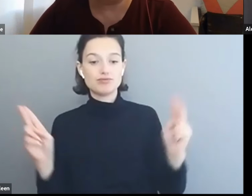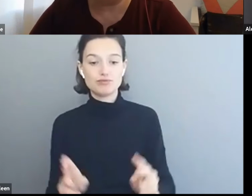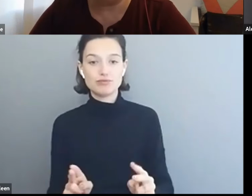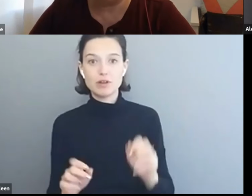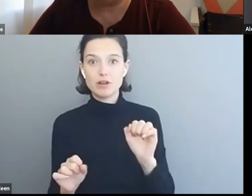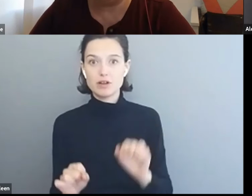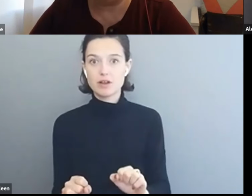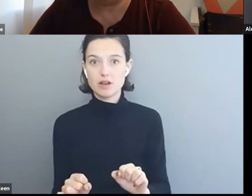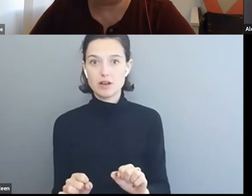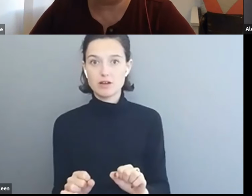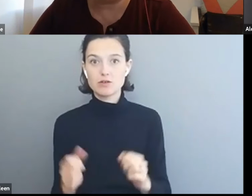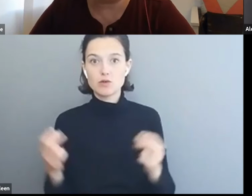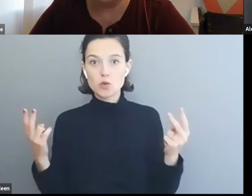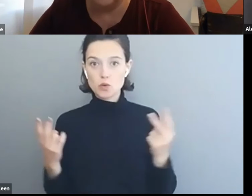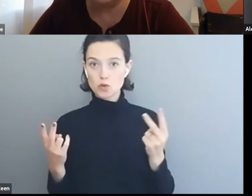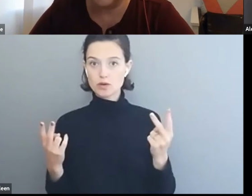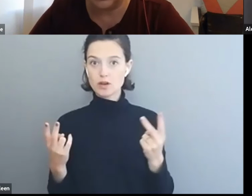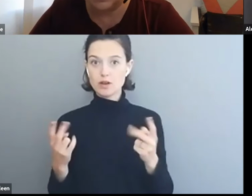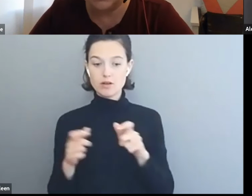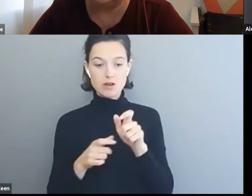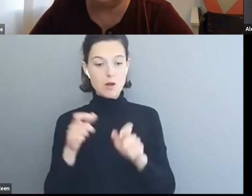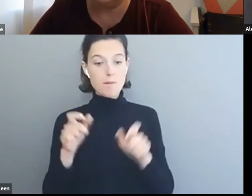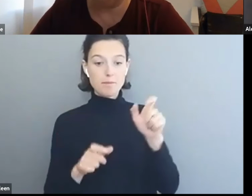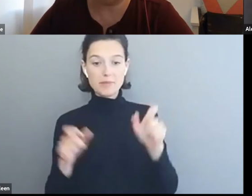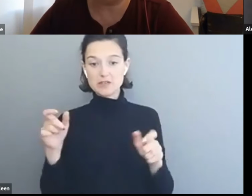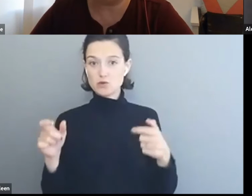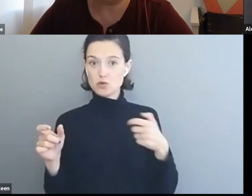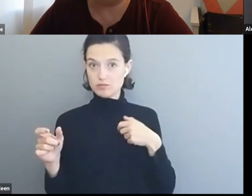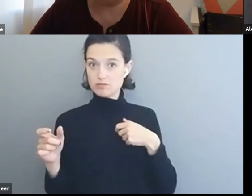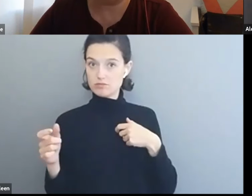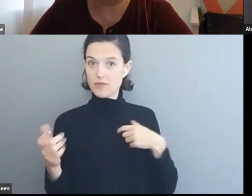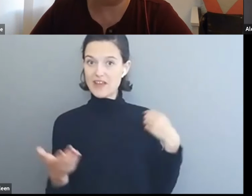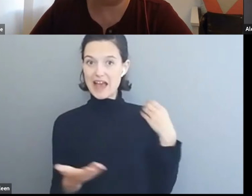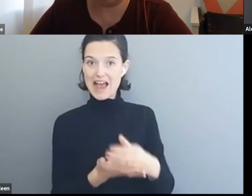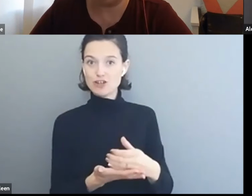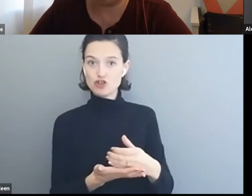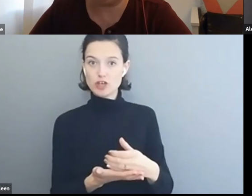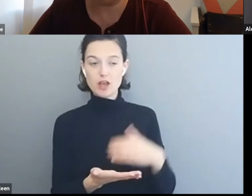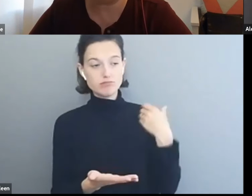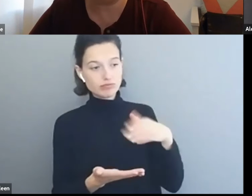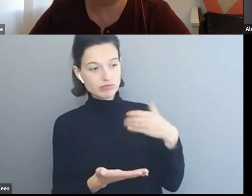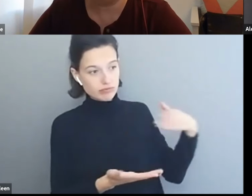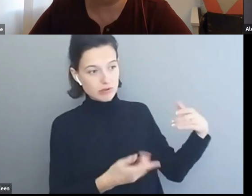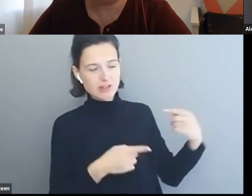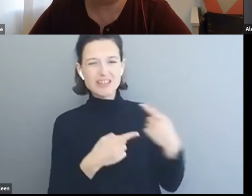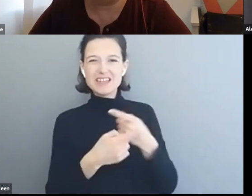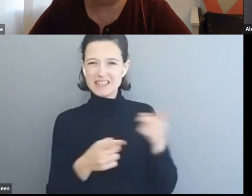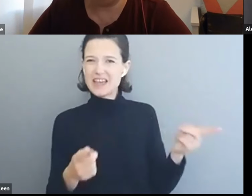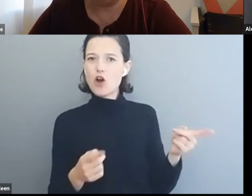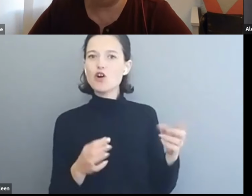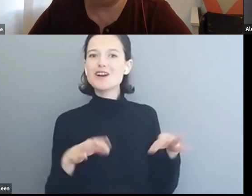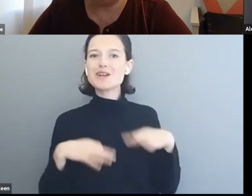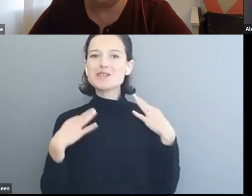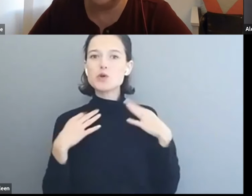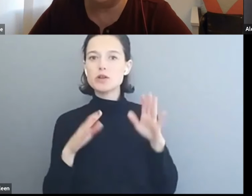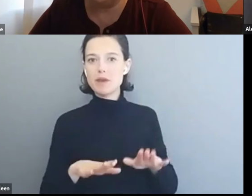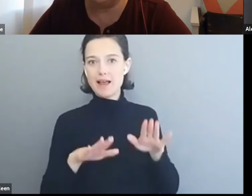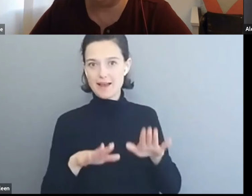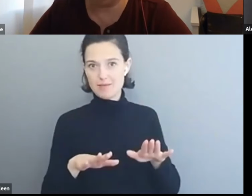die ich beschäftige, auch tatsächlich gesund zu erhalten. Ne. Auch hier spielt barrierefreies Denken